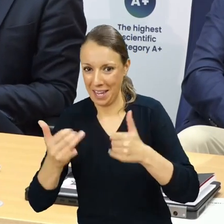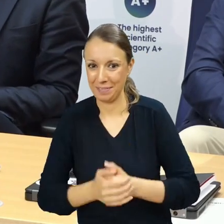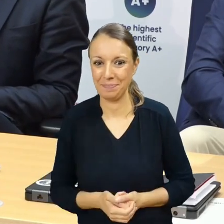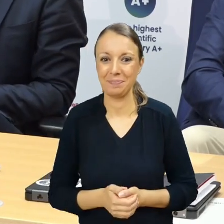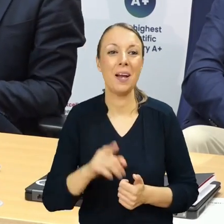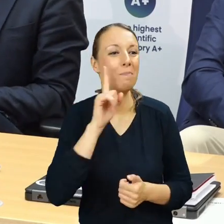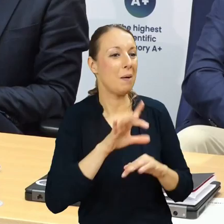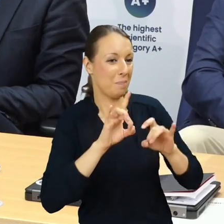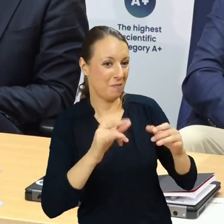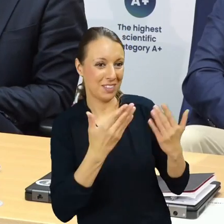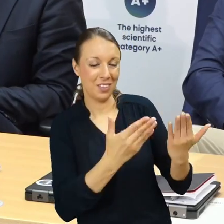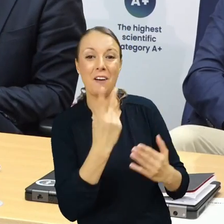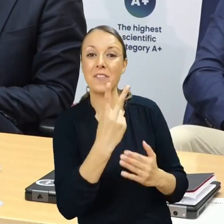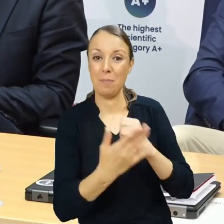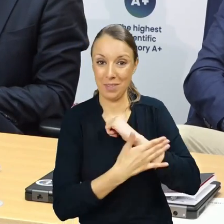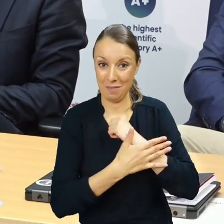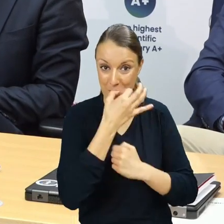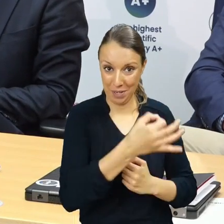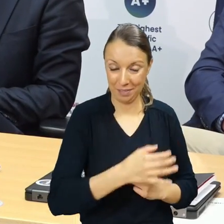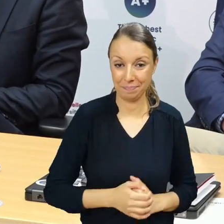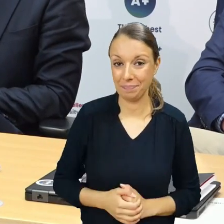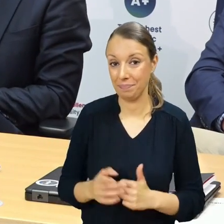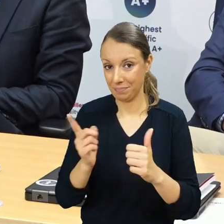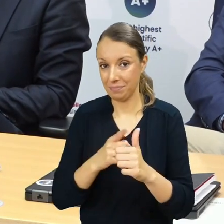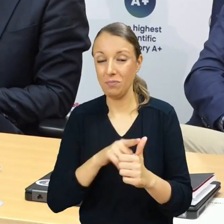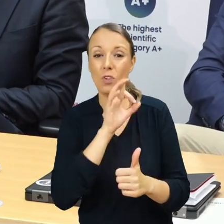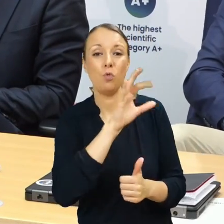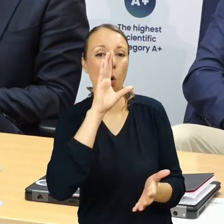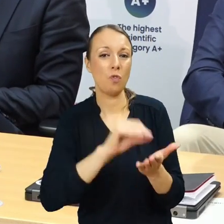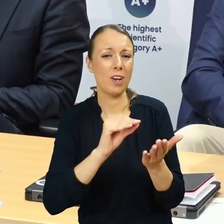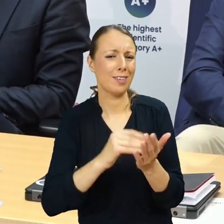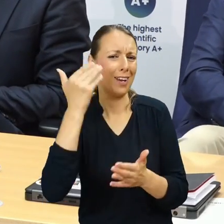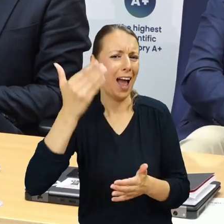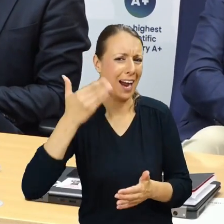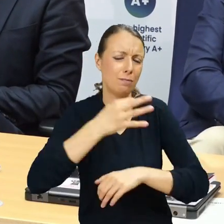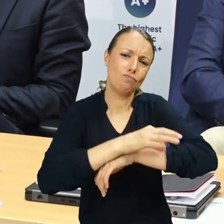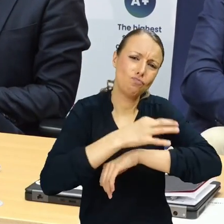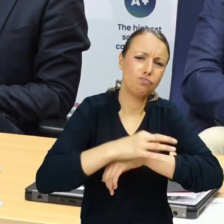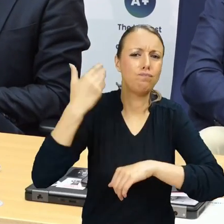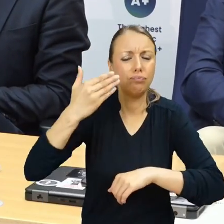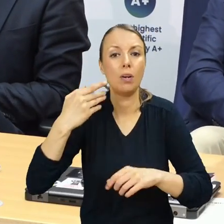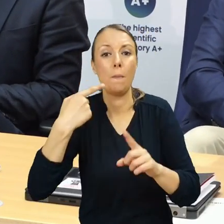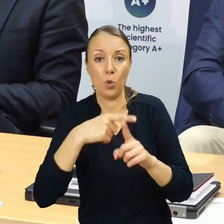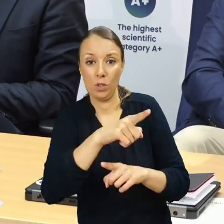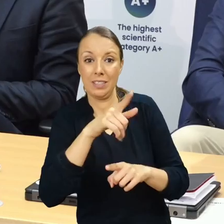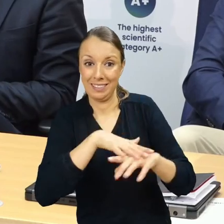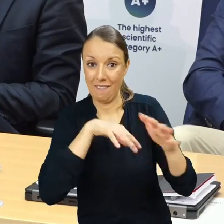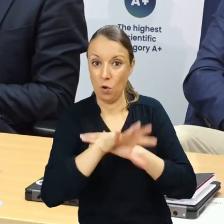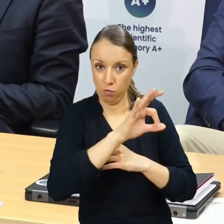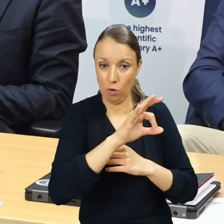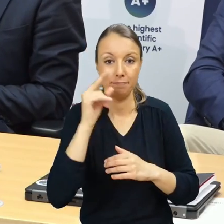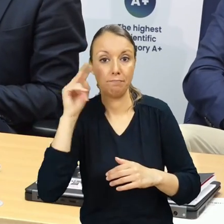dwa podstawowe pytania. Czy z perspektywy swojego doświadczenia akademickiego i zawodowego informowanie człowieka pod